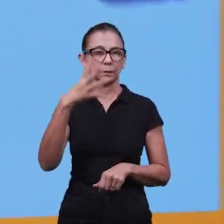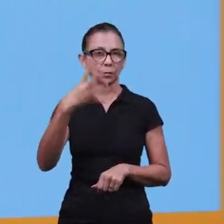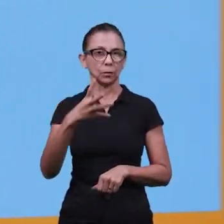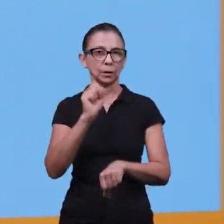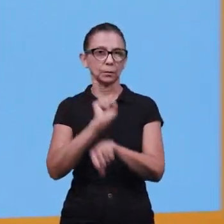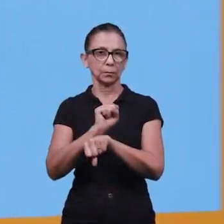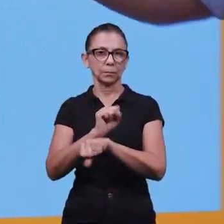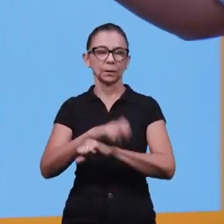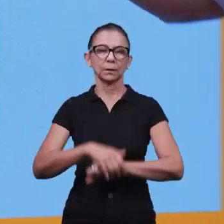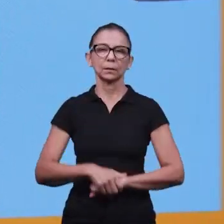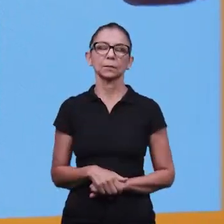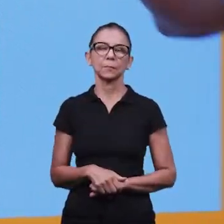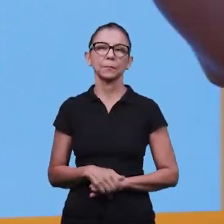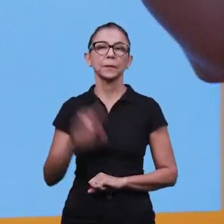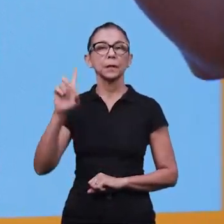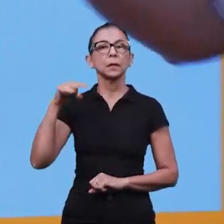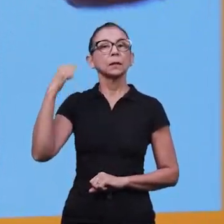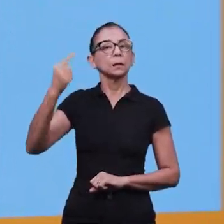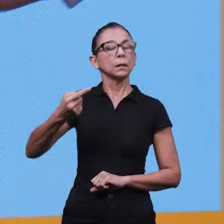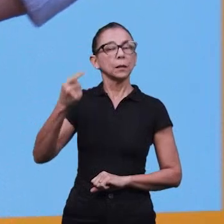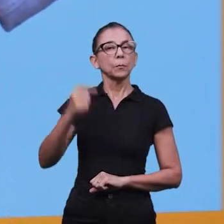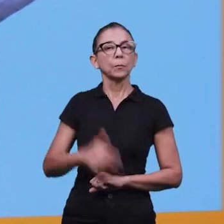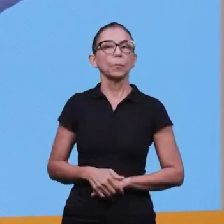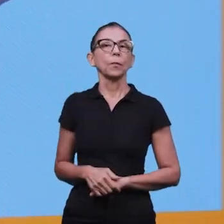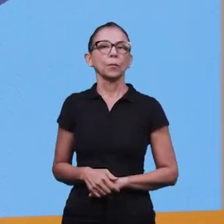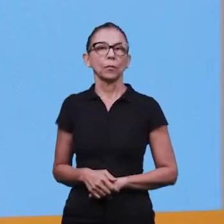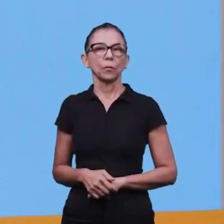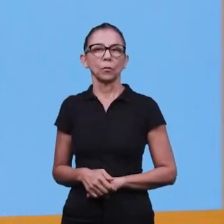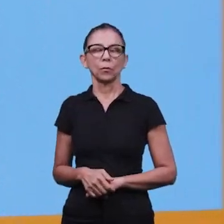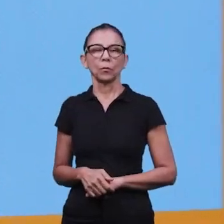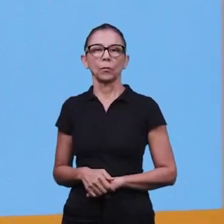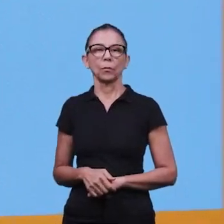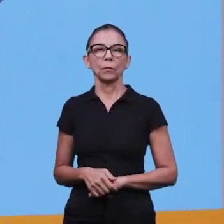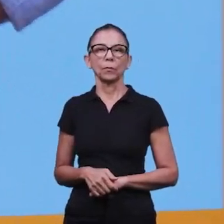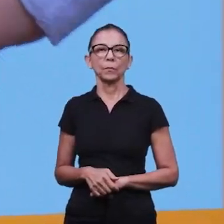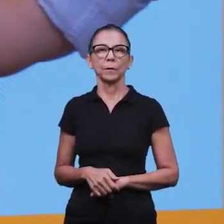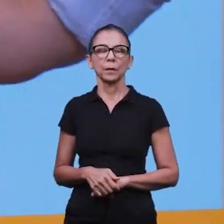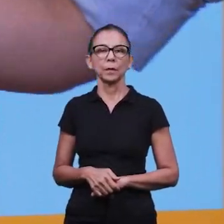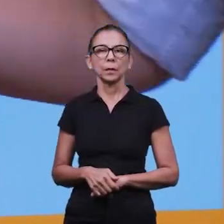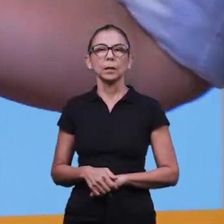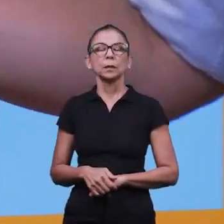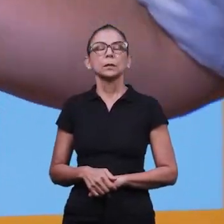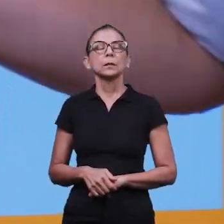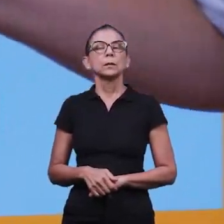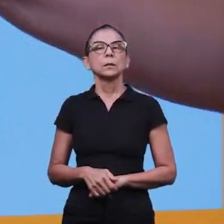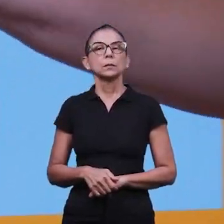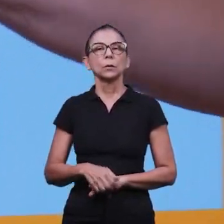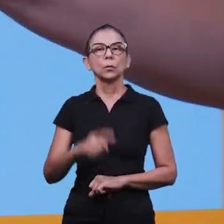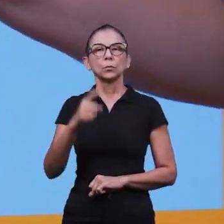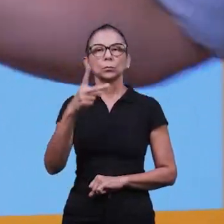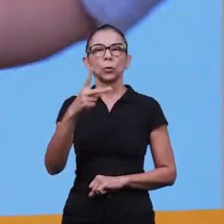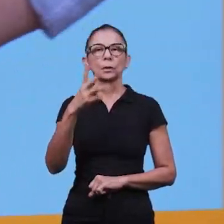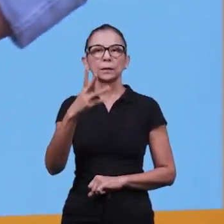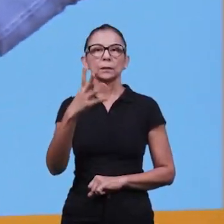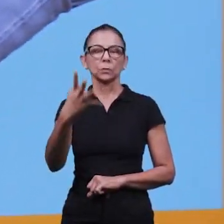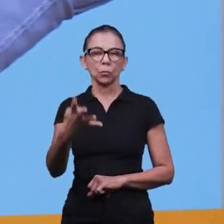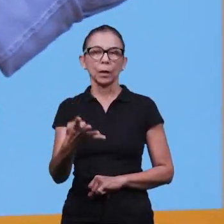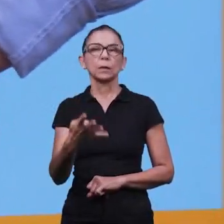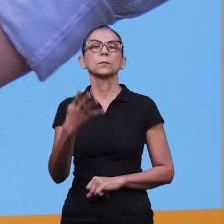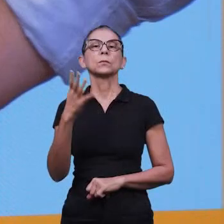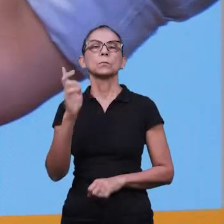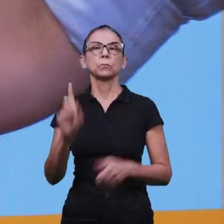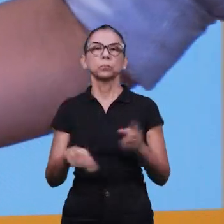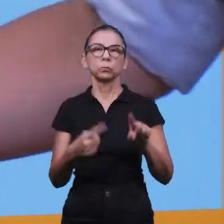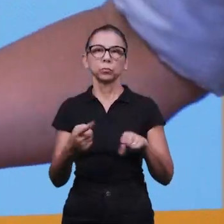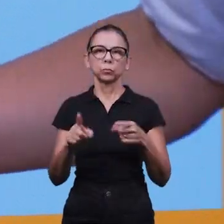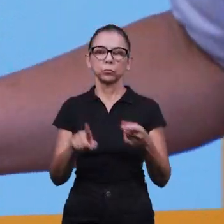2, 3, 4, on va faire du silence. Après, nous allons jouer dans tous les temps.